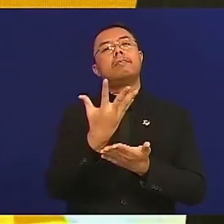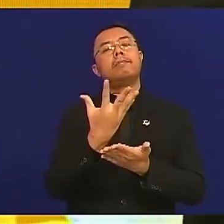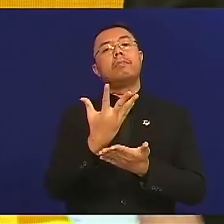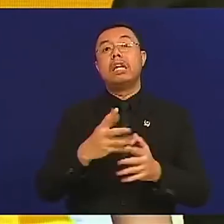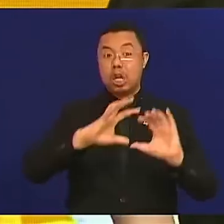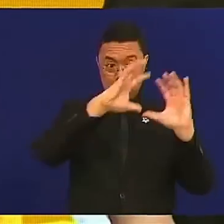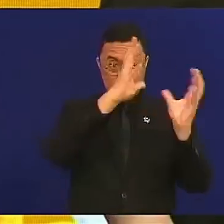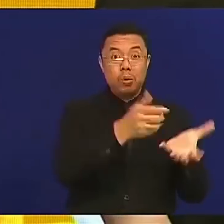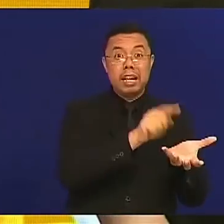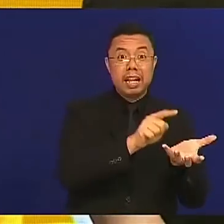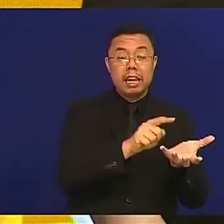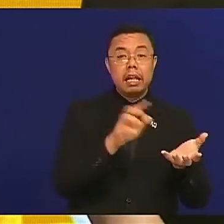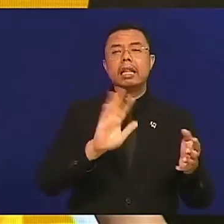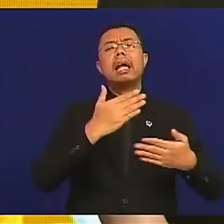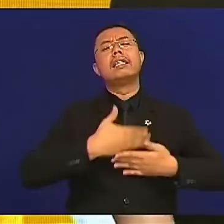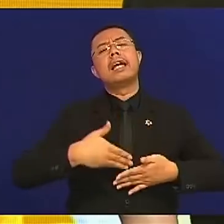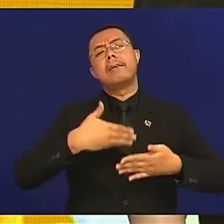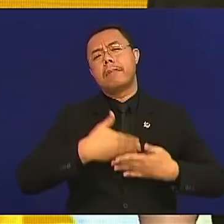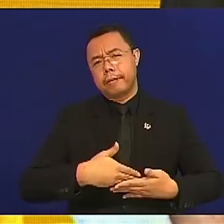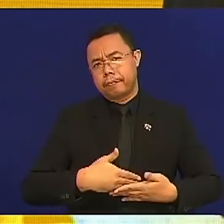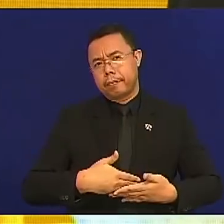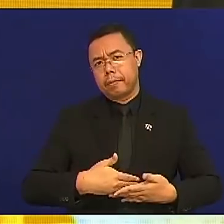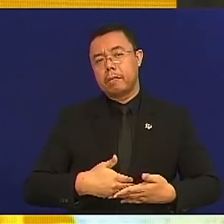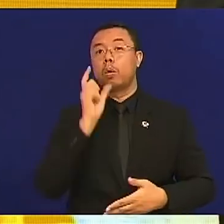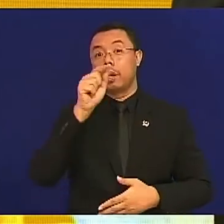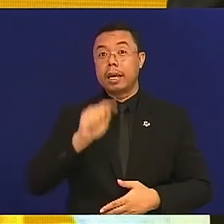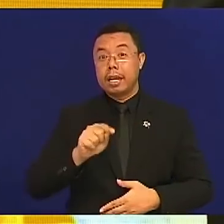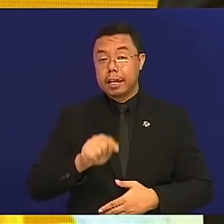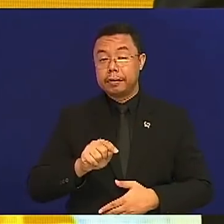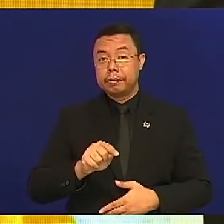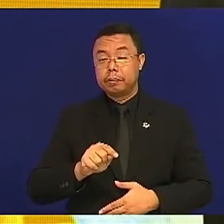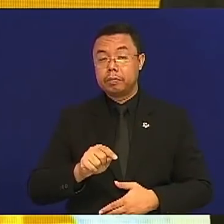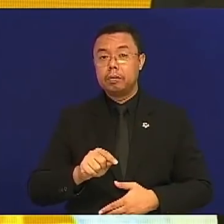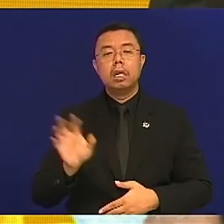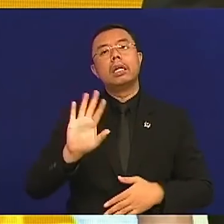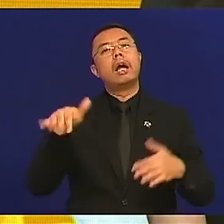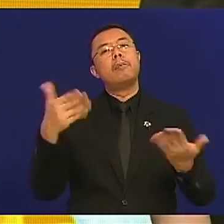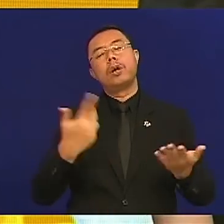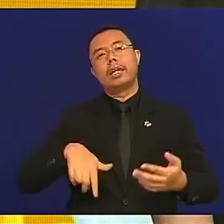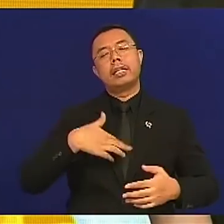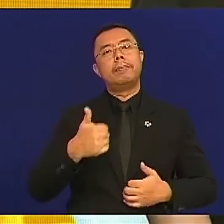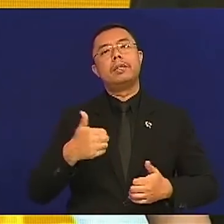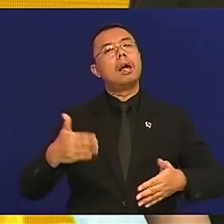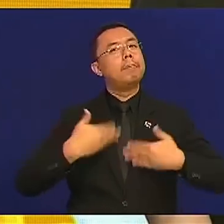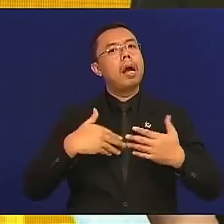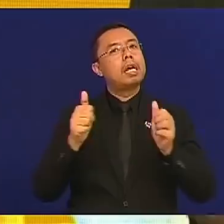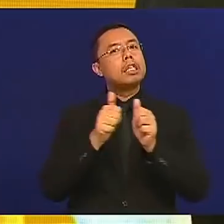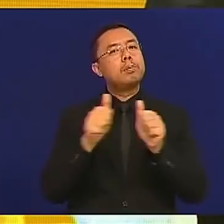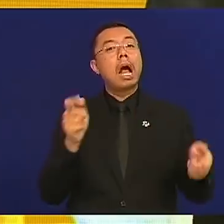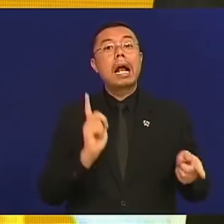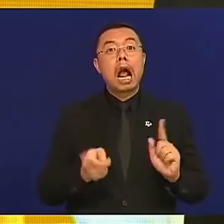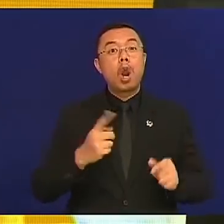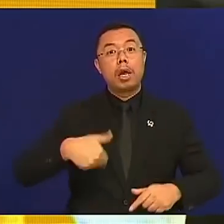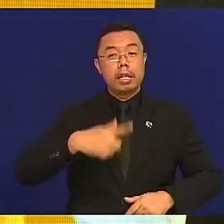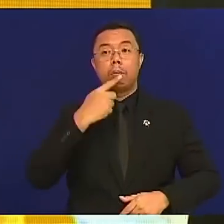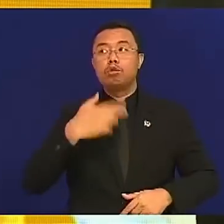Dunia ini tidak nyaman. Makanya tidak mungkin kita bisa bahagia sempurna. Kalaupun